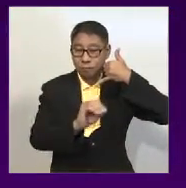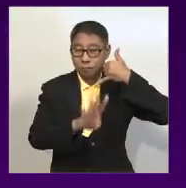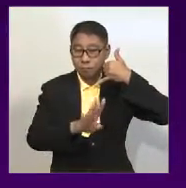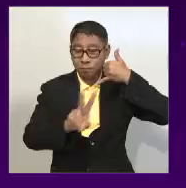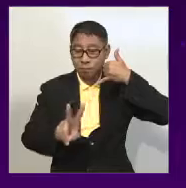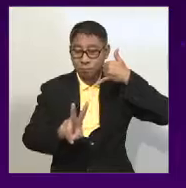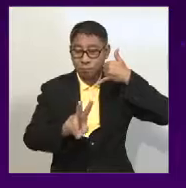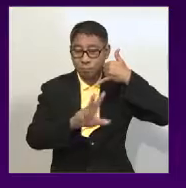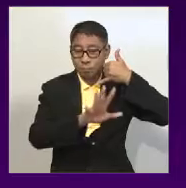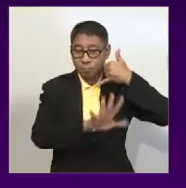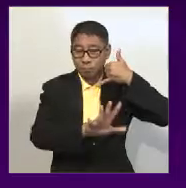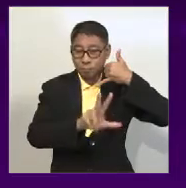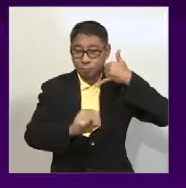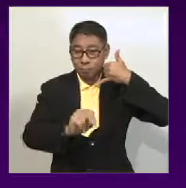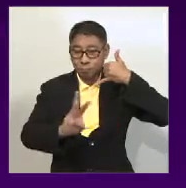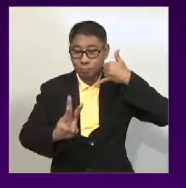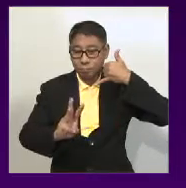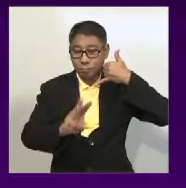ข